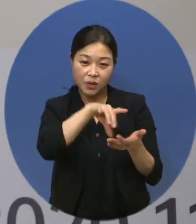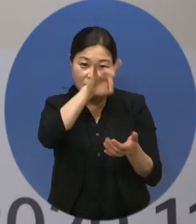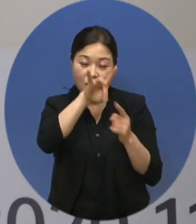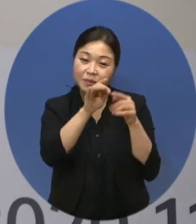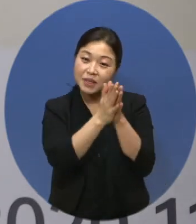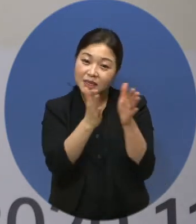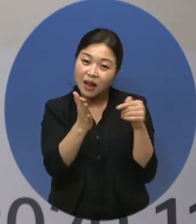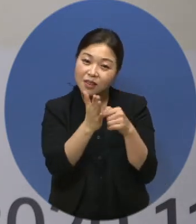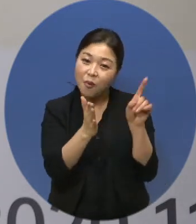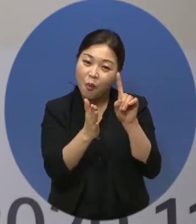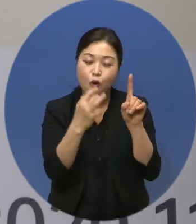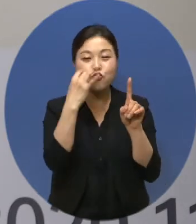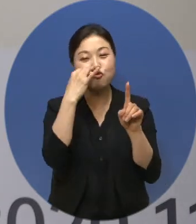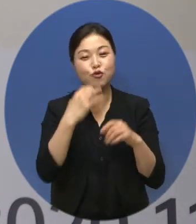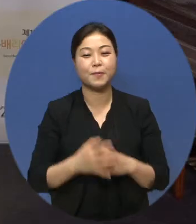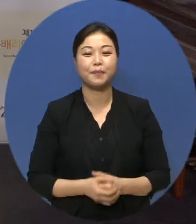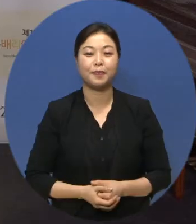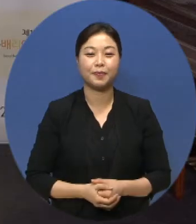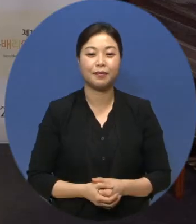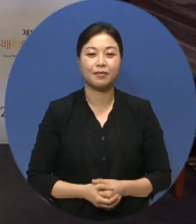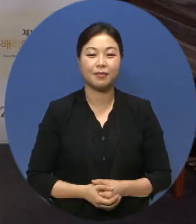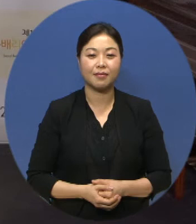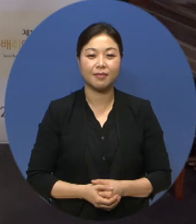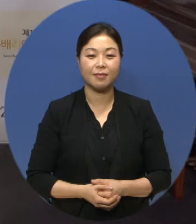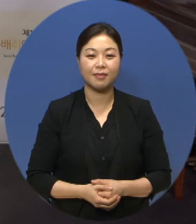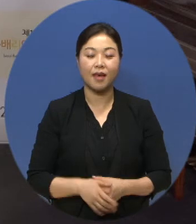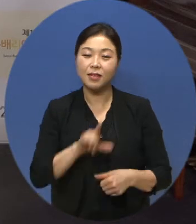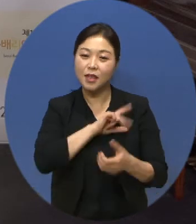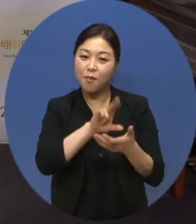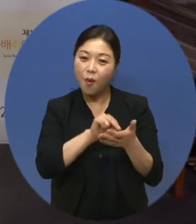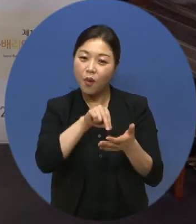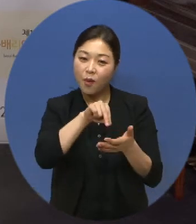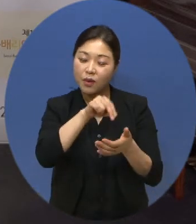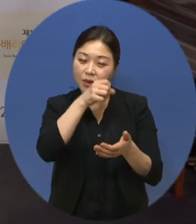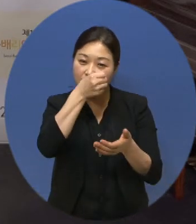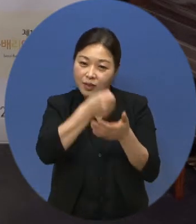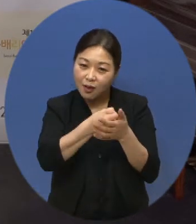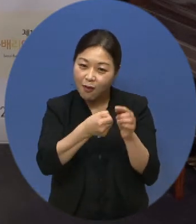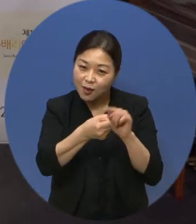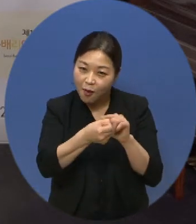어떻게 됐는지 좀 네. 궁금해졌어요. 제목 어떻게 지으셨어요?